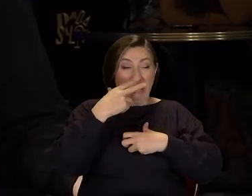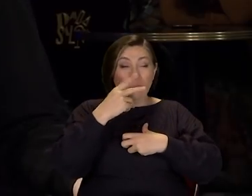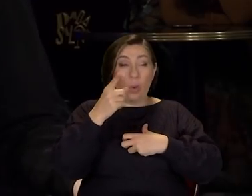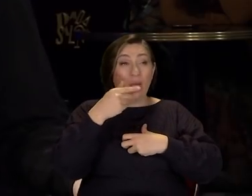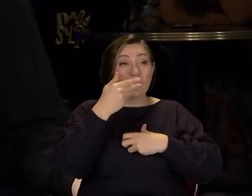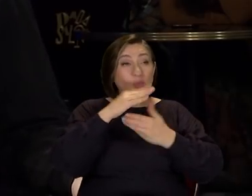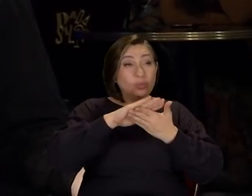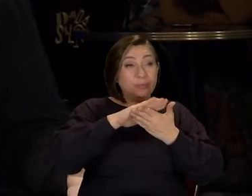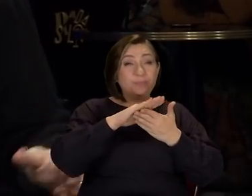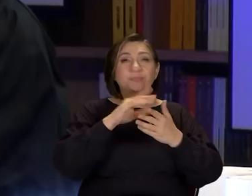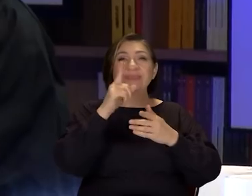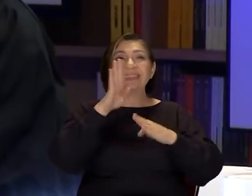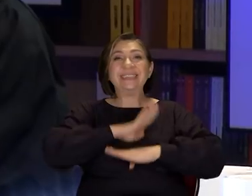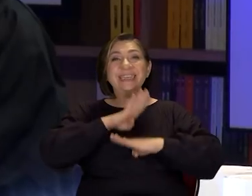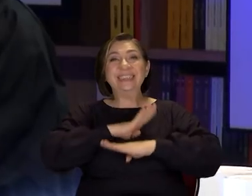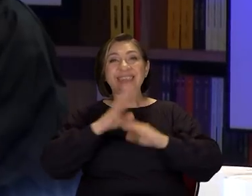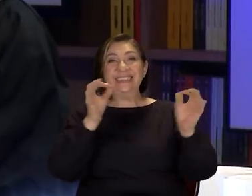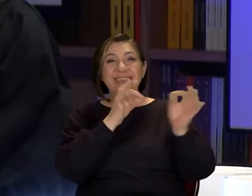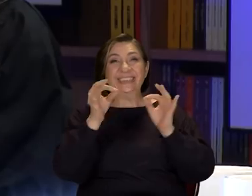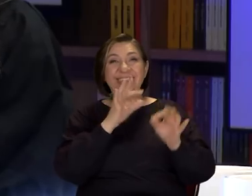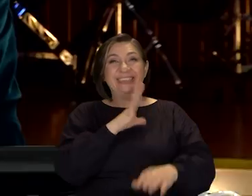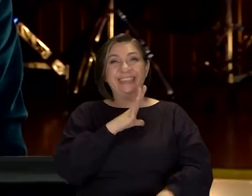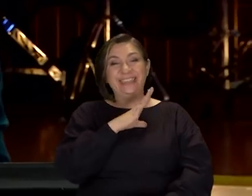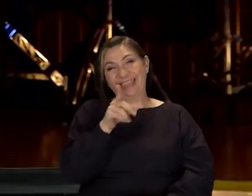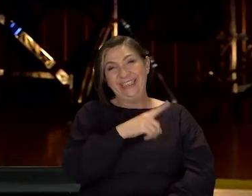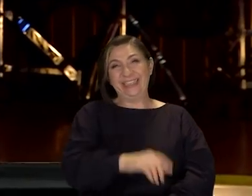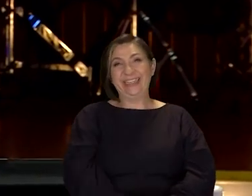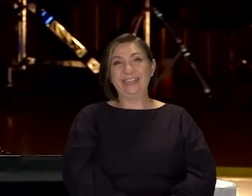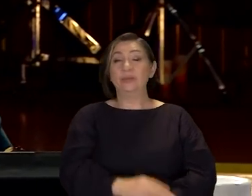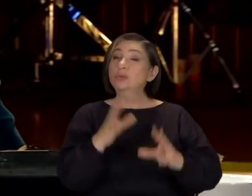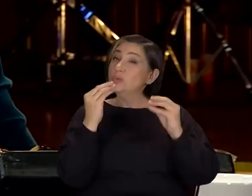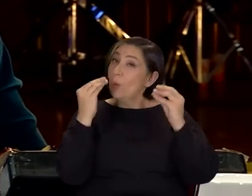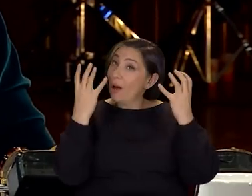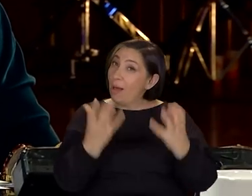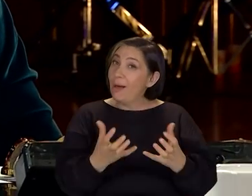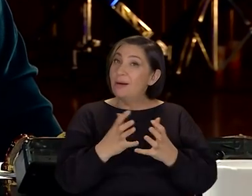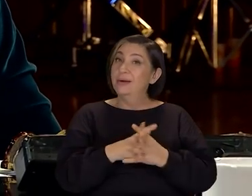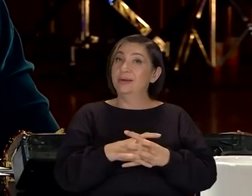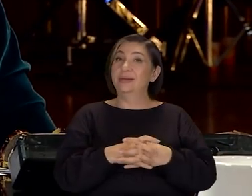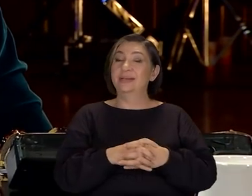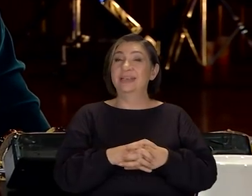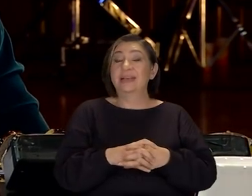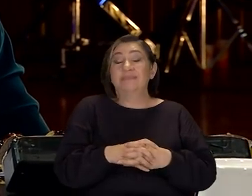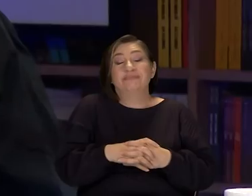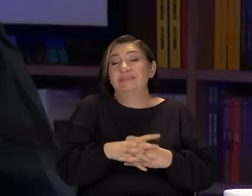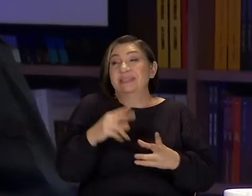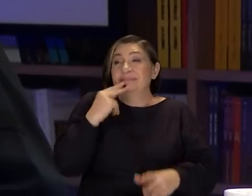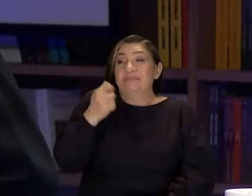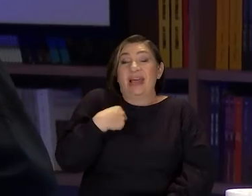Anlatacağımı da anlatamıyorum. Evet. Sizin bir dertleşesiniz geldi. Ay çok sinirlendim ben. Çok ağır. Çok ağır. Asla anlamıyorum çünkü ben